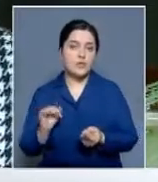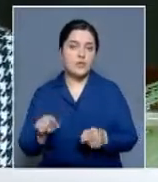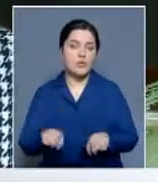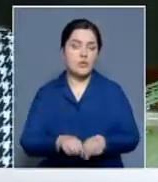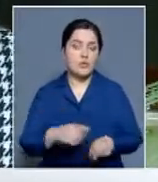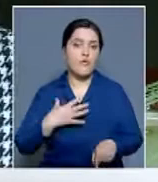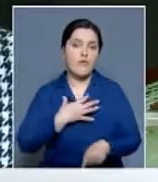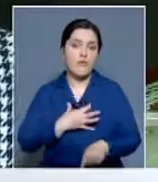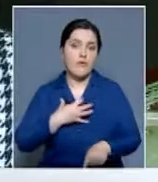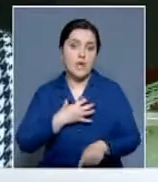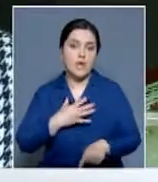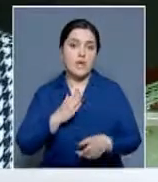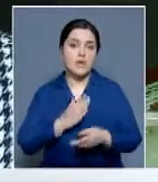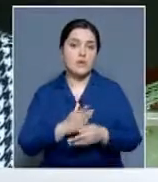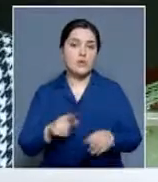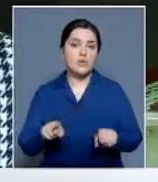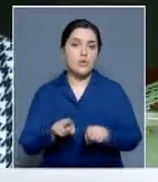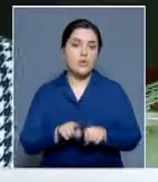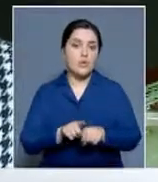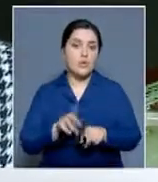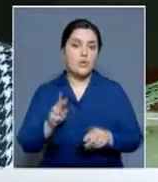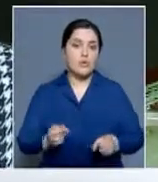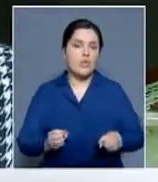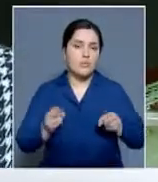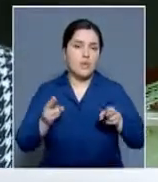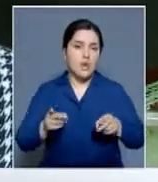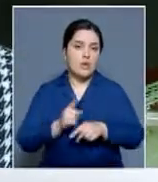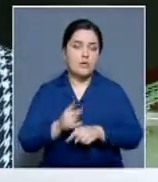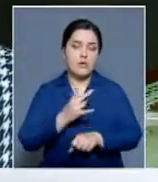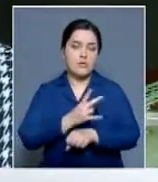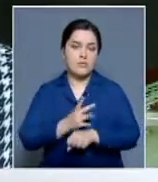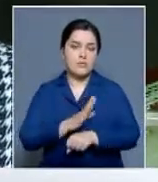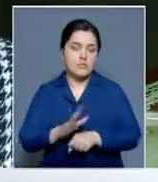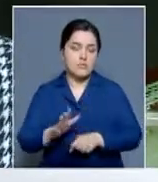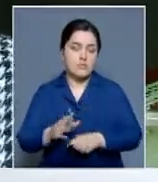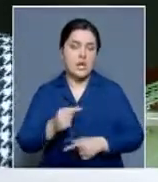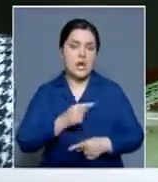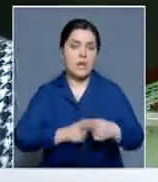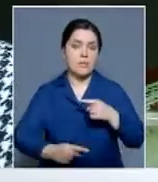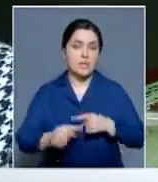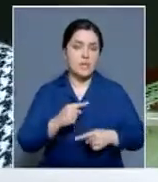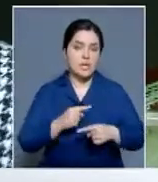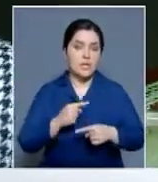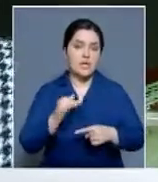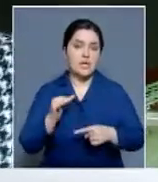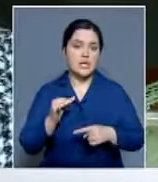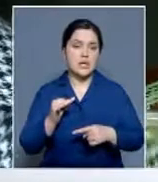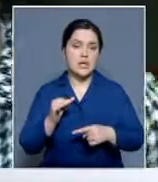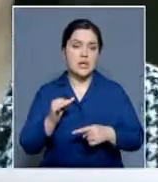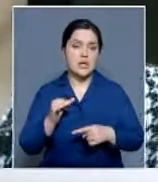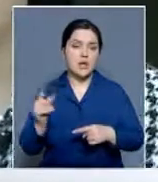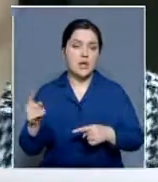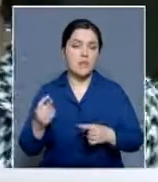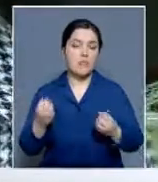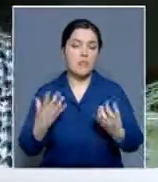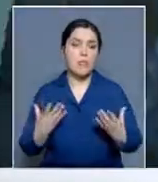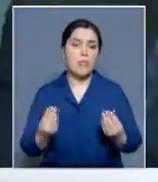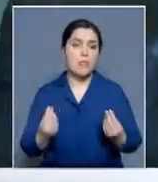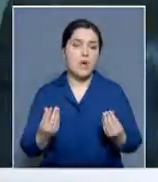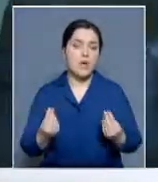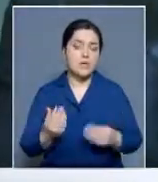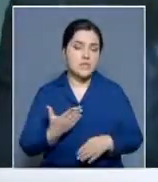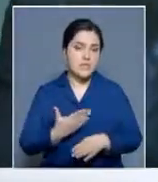важный фактор декриминализации каких-то преступлений в области предпринимательства и перевод их в более мягкую